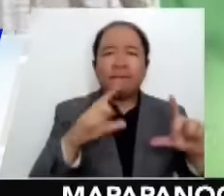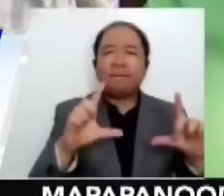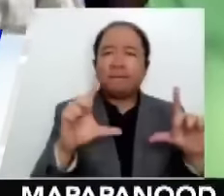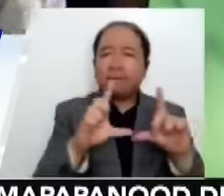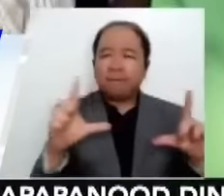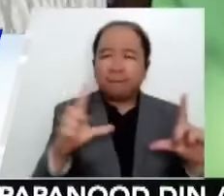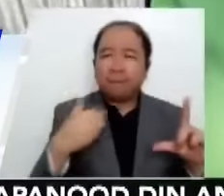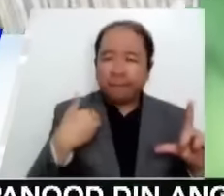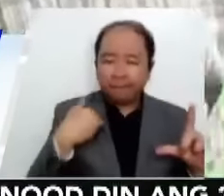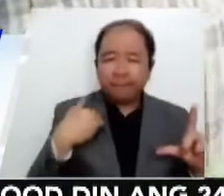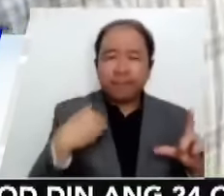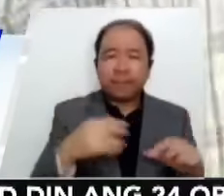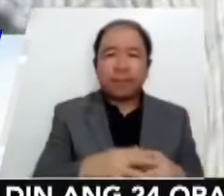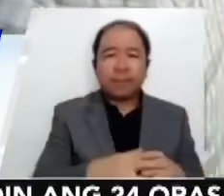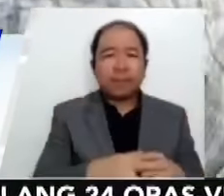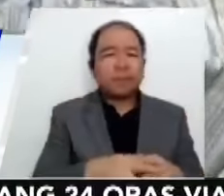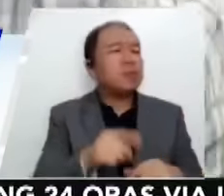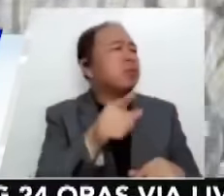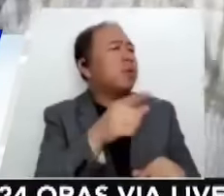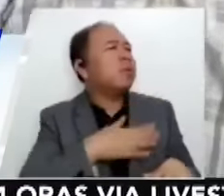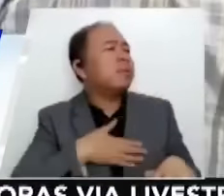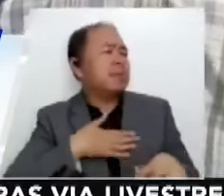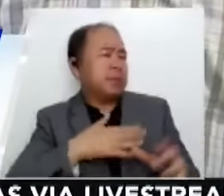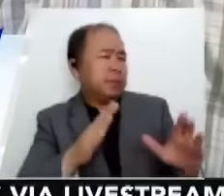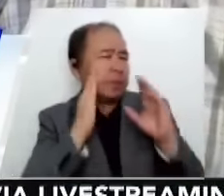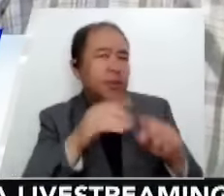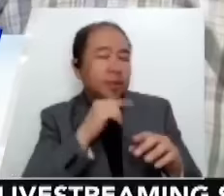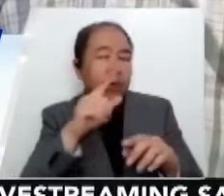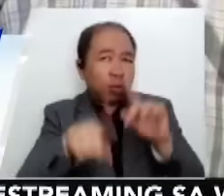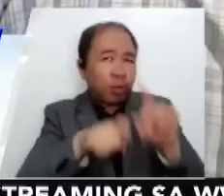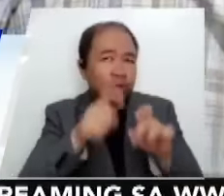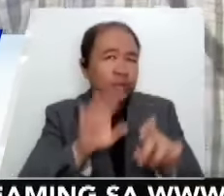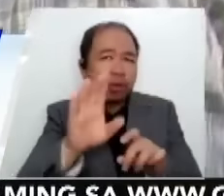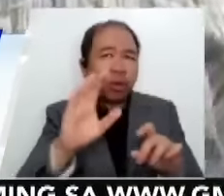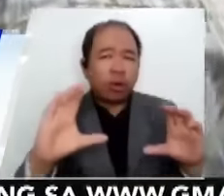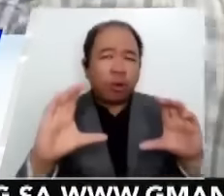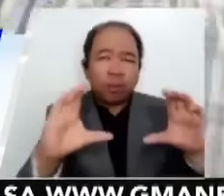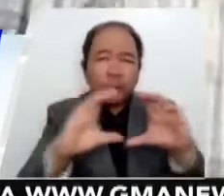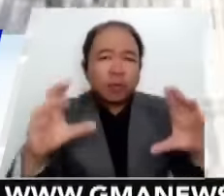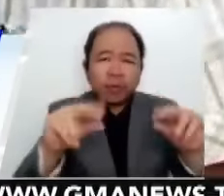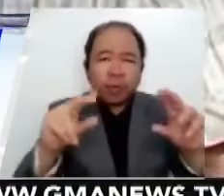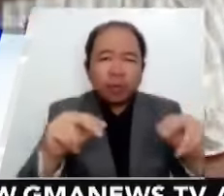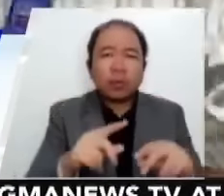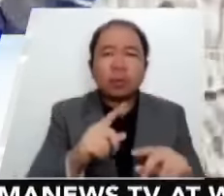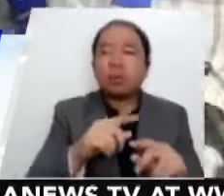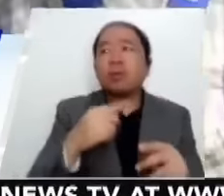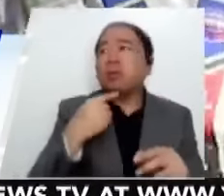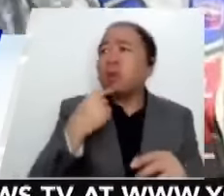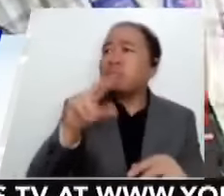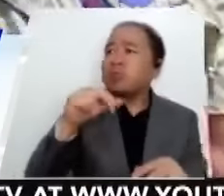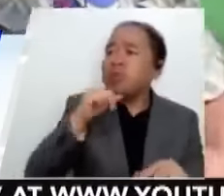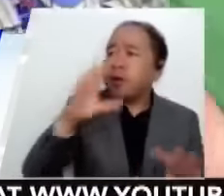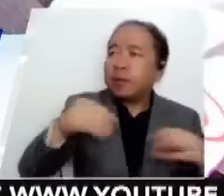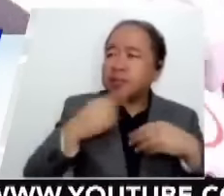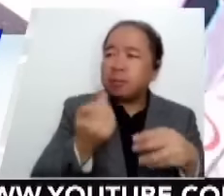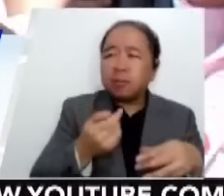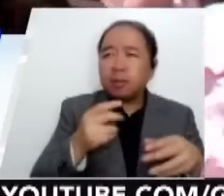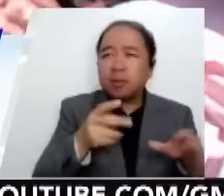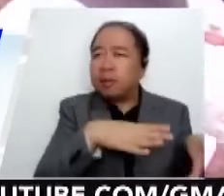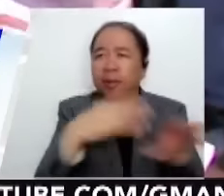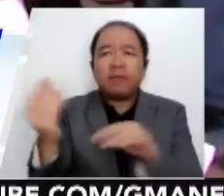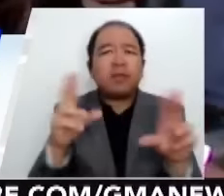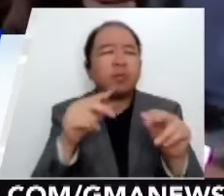Makinig ka kayo, hindi naman namin kina-question ng prangkisa nyo. Eh, papalis nyo eh! Kaya nga, alisin muna dahil may operation. Ay, hindi kami papayag! Huwag kayong, walang alis! Wala